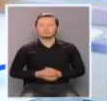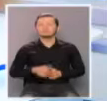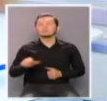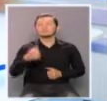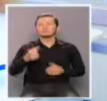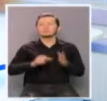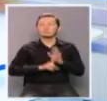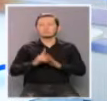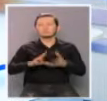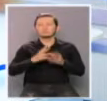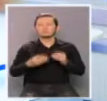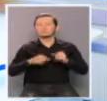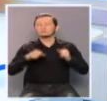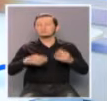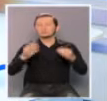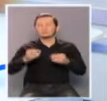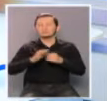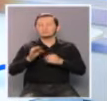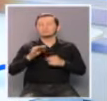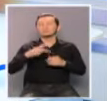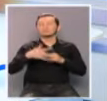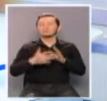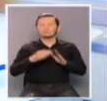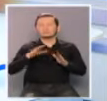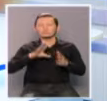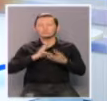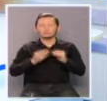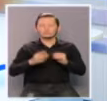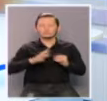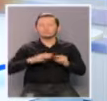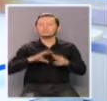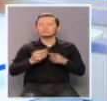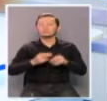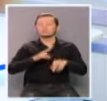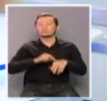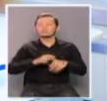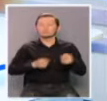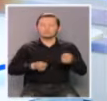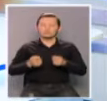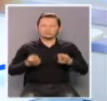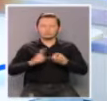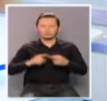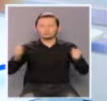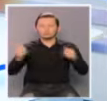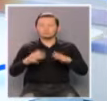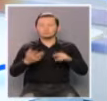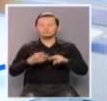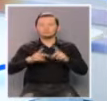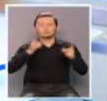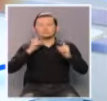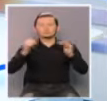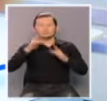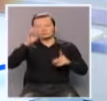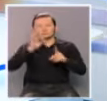Правовой день. Жители Атырауского сельского округа встретились с представителями Департамента юстиции Атырауской области. На прошедшем заседании с